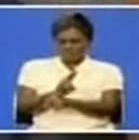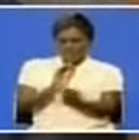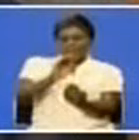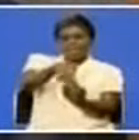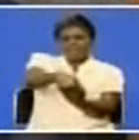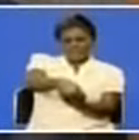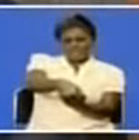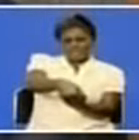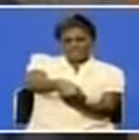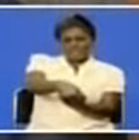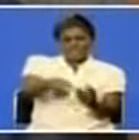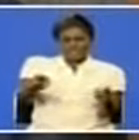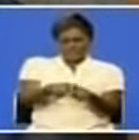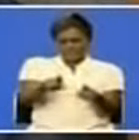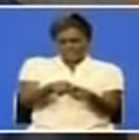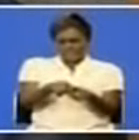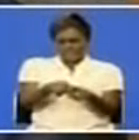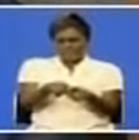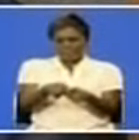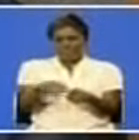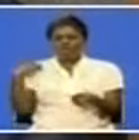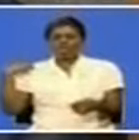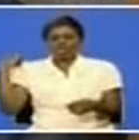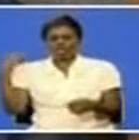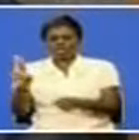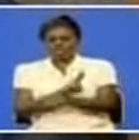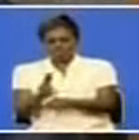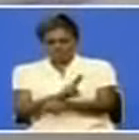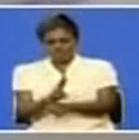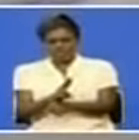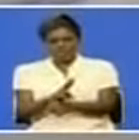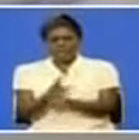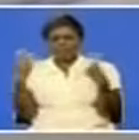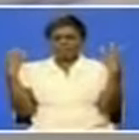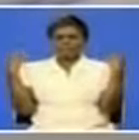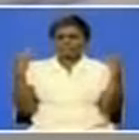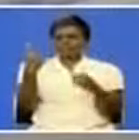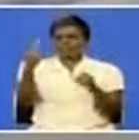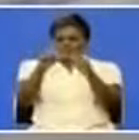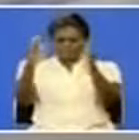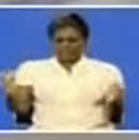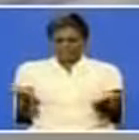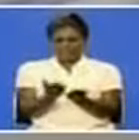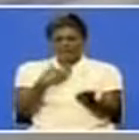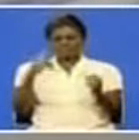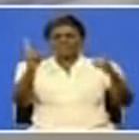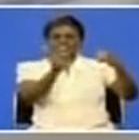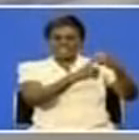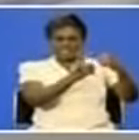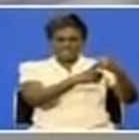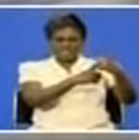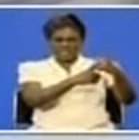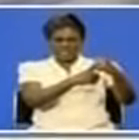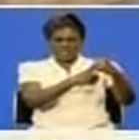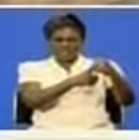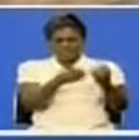pads, na pia walikuwa wanatumia maybe blanketi, wengine manguo, na wengine pia mattress. Kwa packet moja inakuanga 6 pads, so we sell